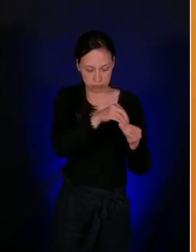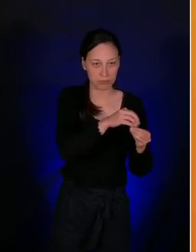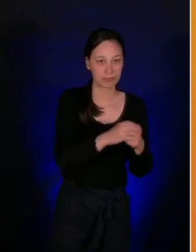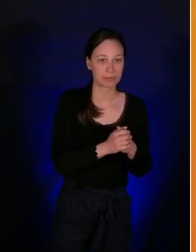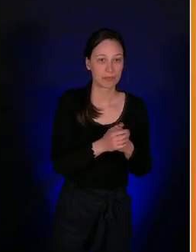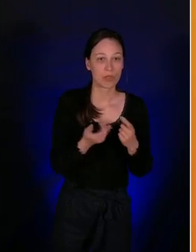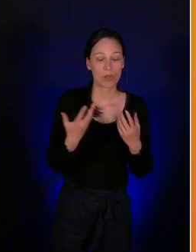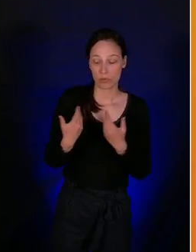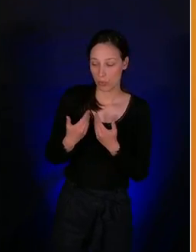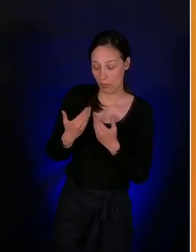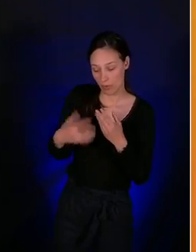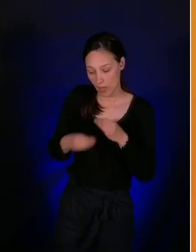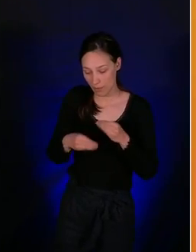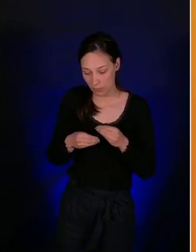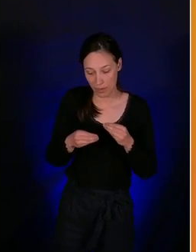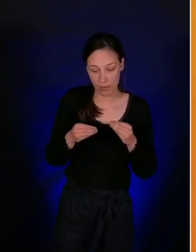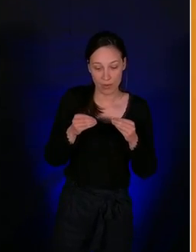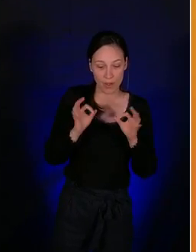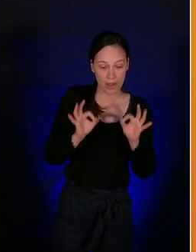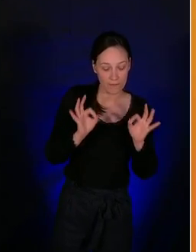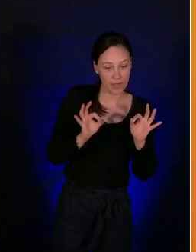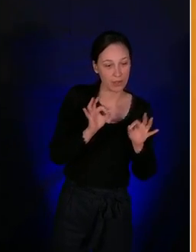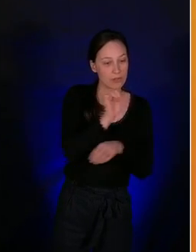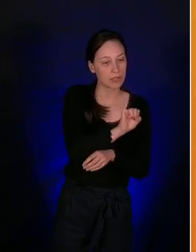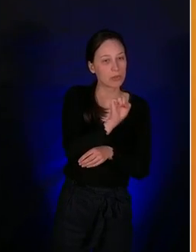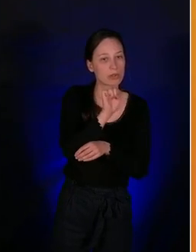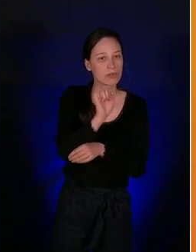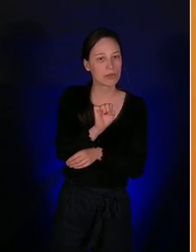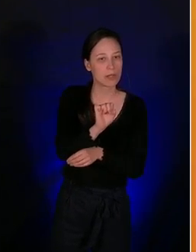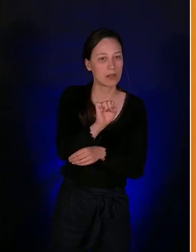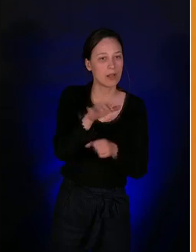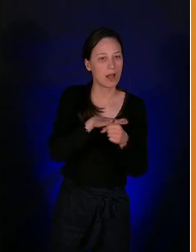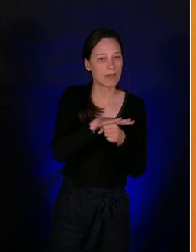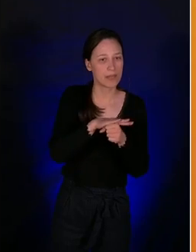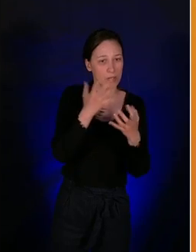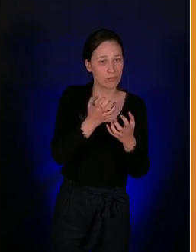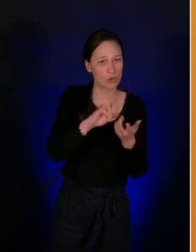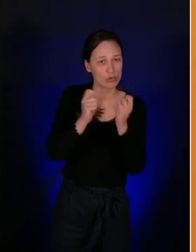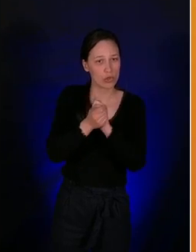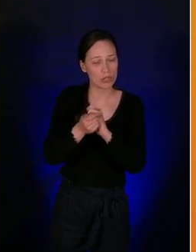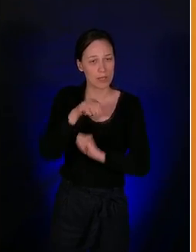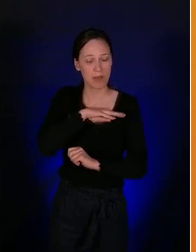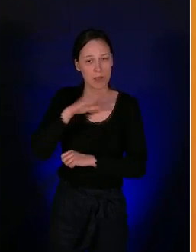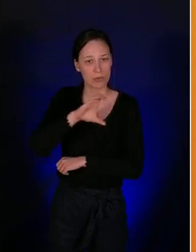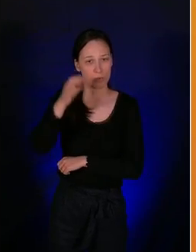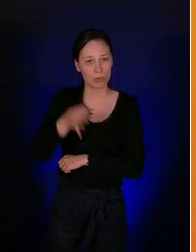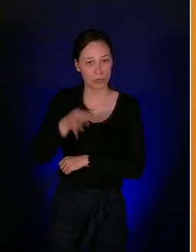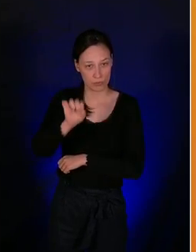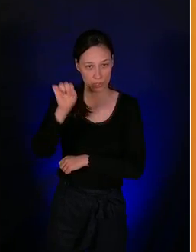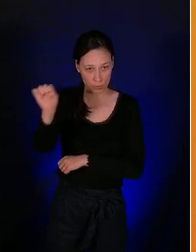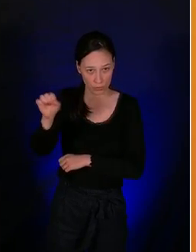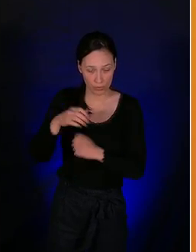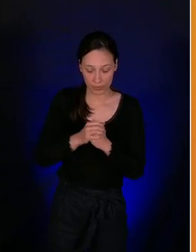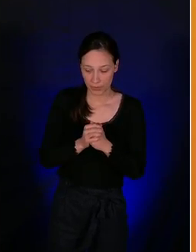pour remplacer le terme de sécurité sociale intégrale par le 100% sécu. La sécurité sociale intégrale vise à une